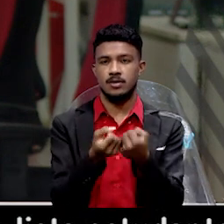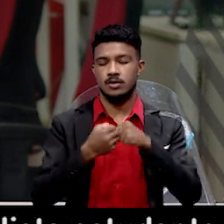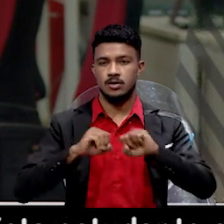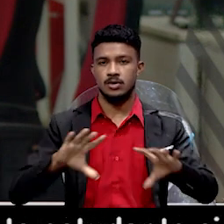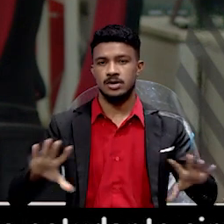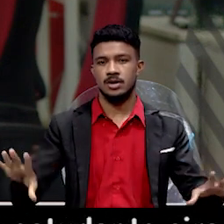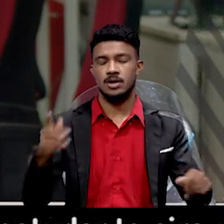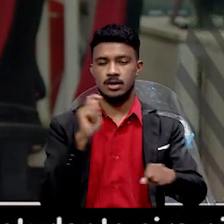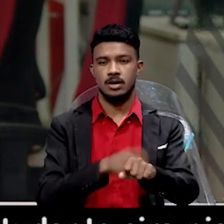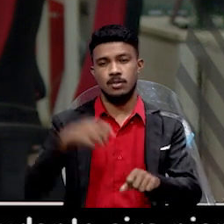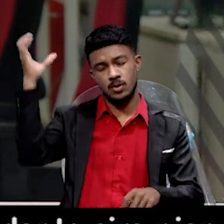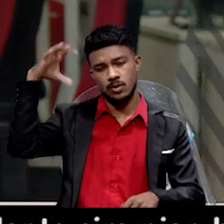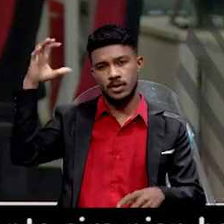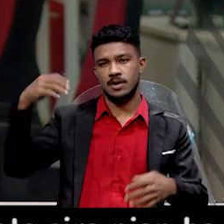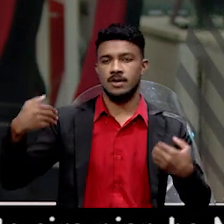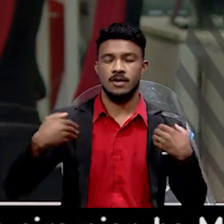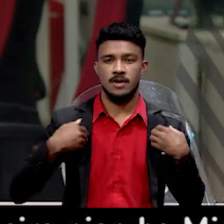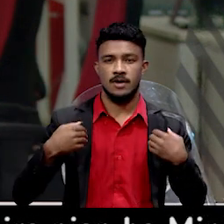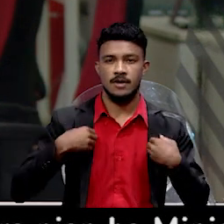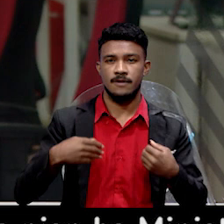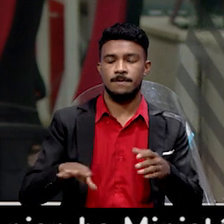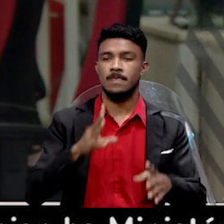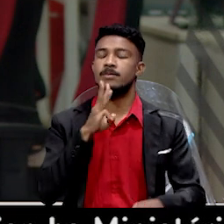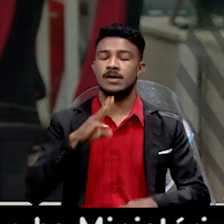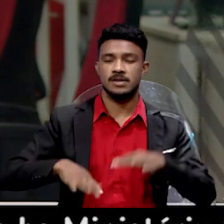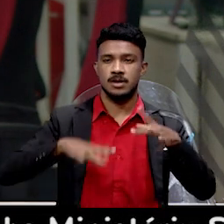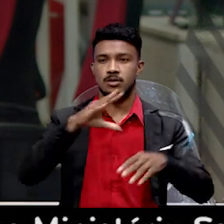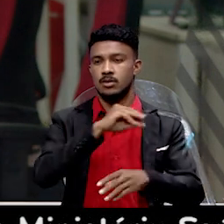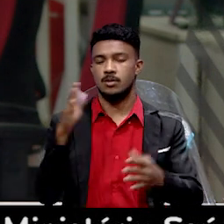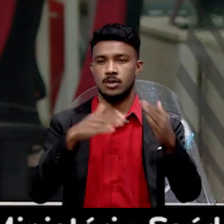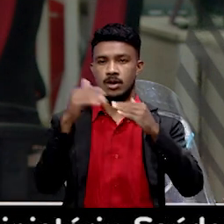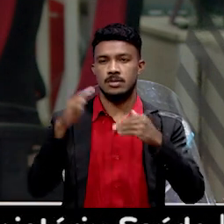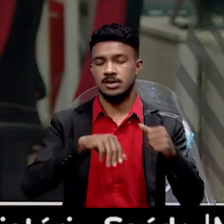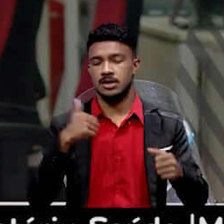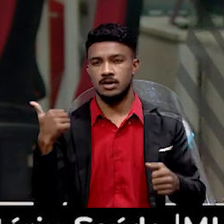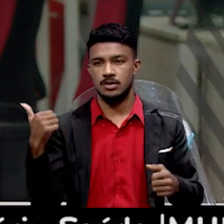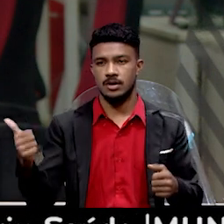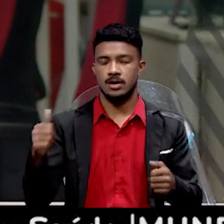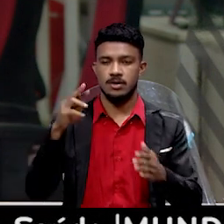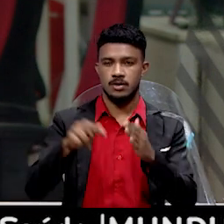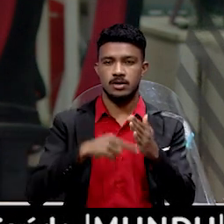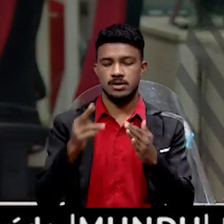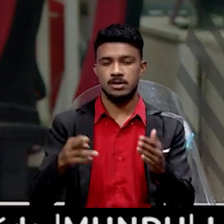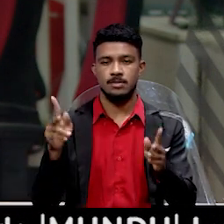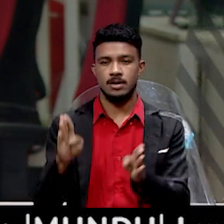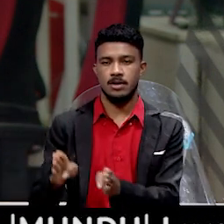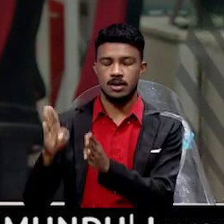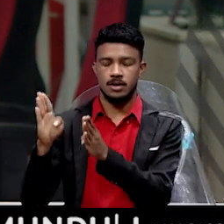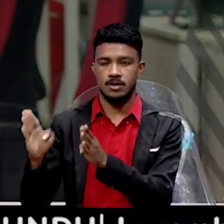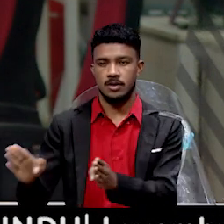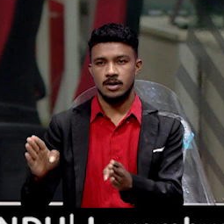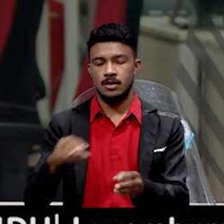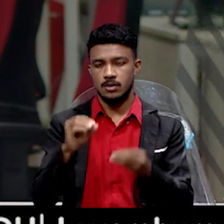ia tempu udang hamosu inundasang no problema seluktang. Ekipa GMN prepara una reportase inda konba problema